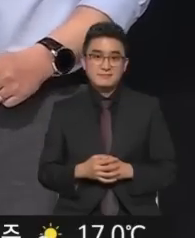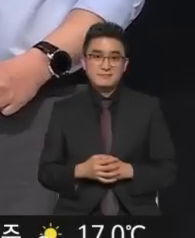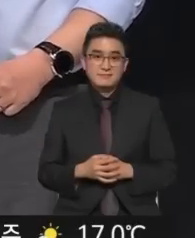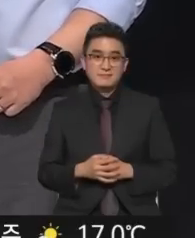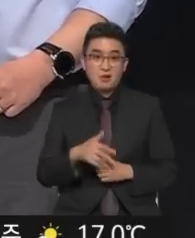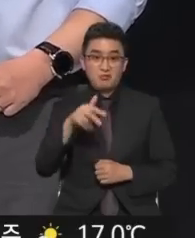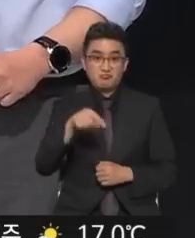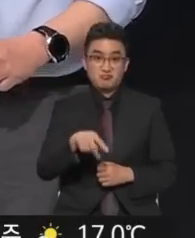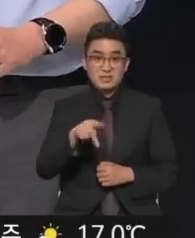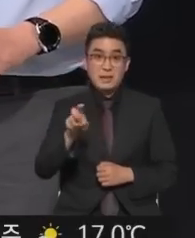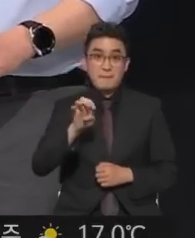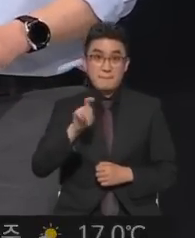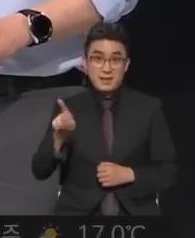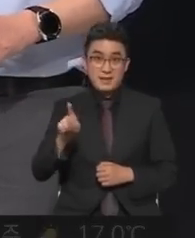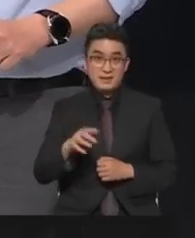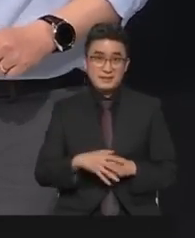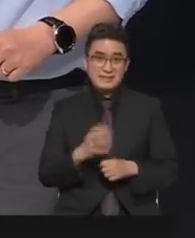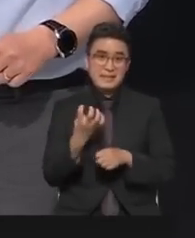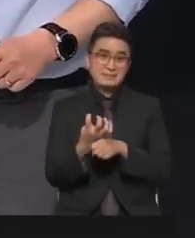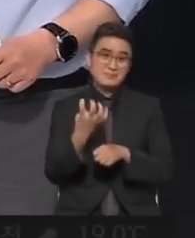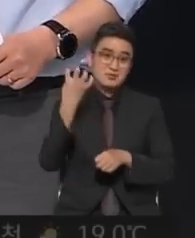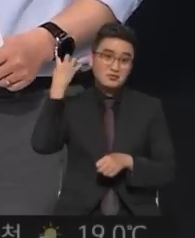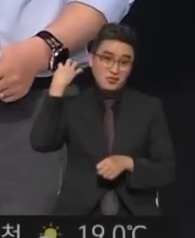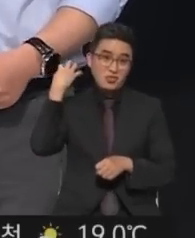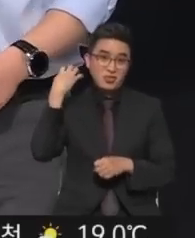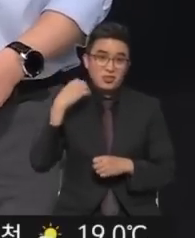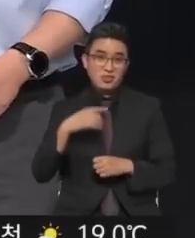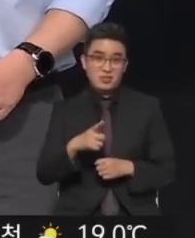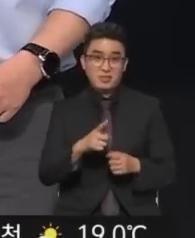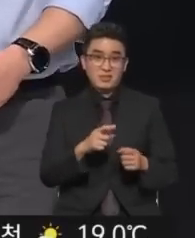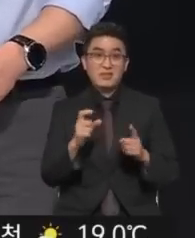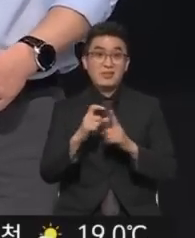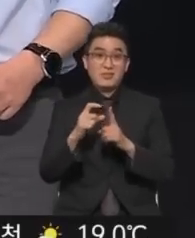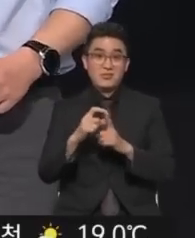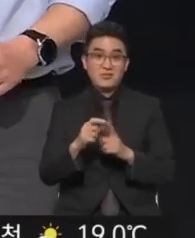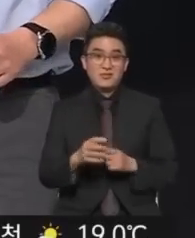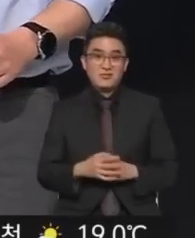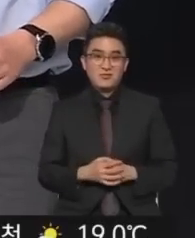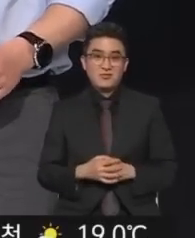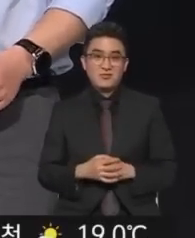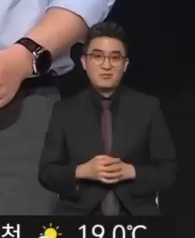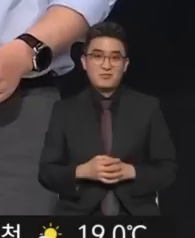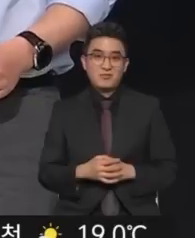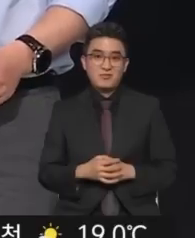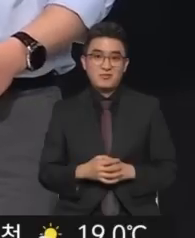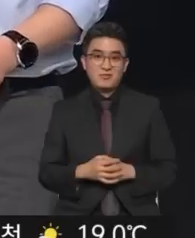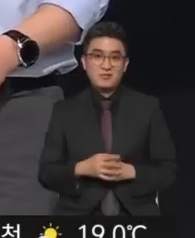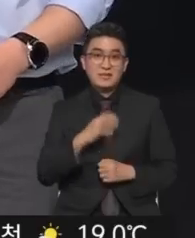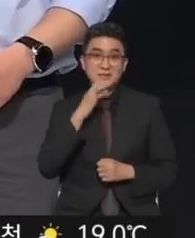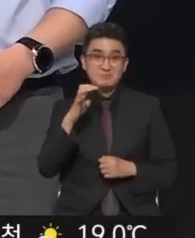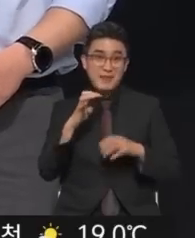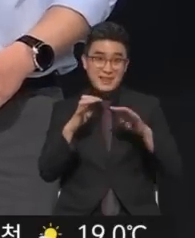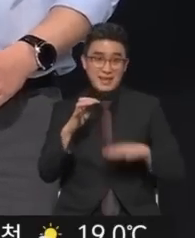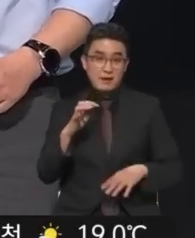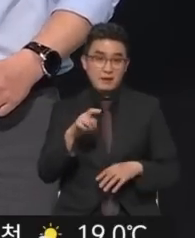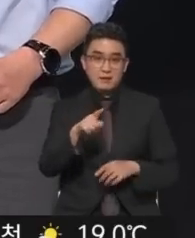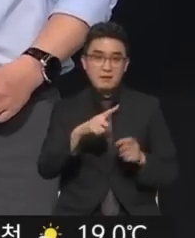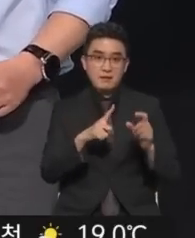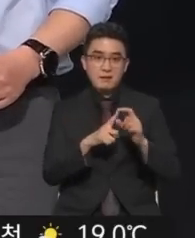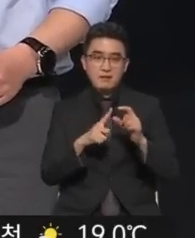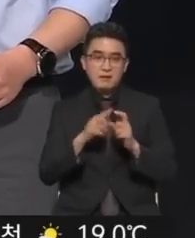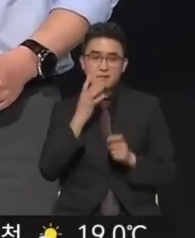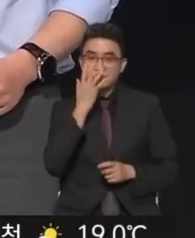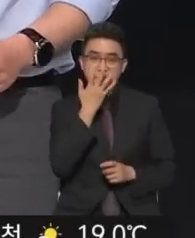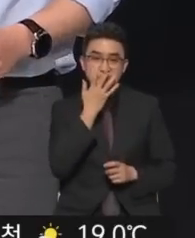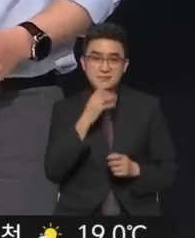주사파라는 말, 40년 전에 등장한 용어죠. 40대 이하는 잘 모른다 꼬집기도 했습니다. 한마디로